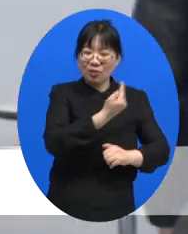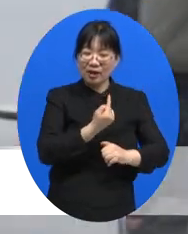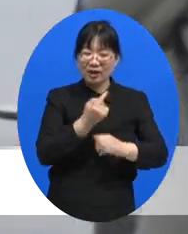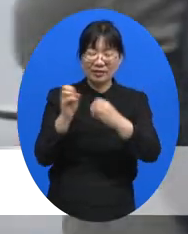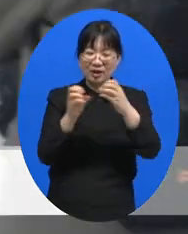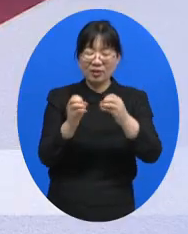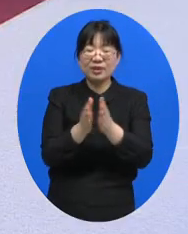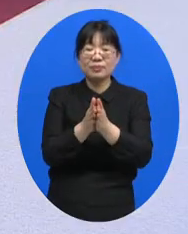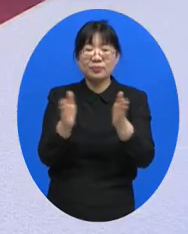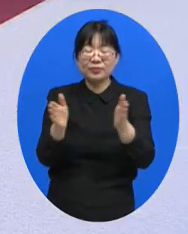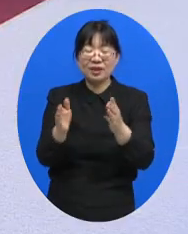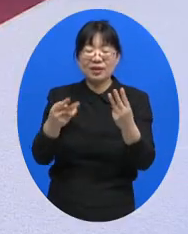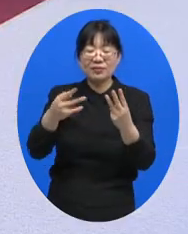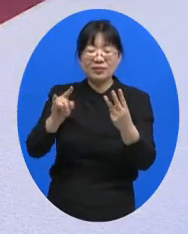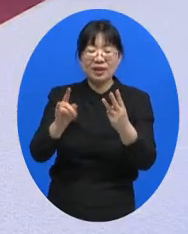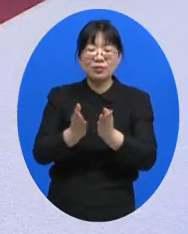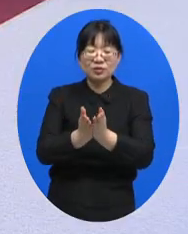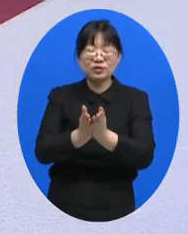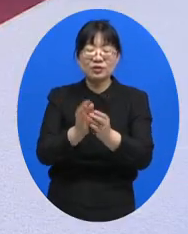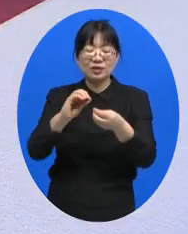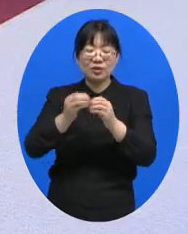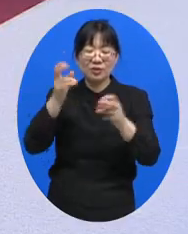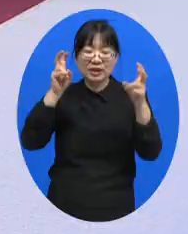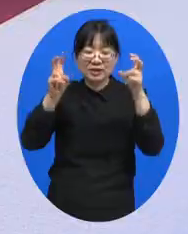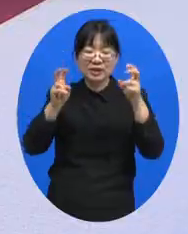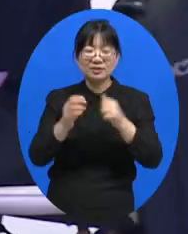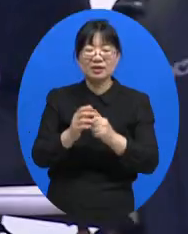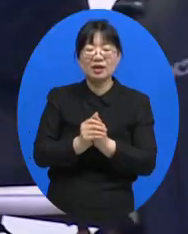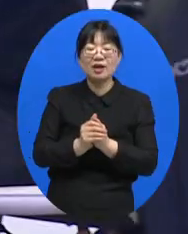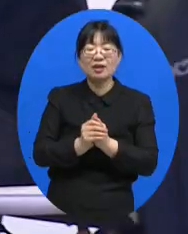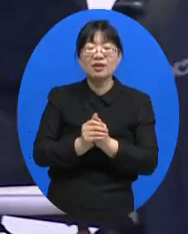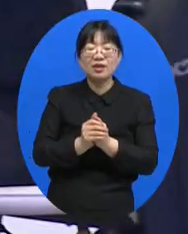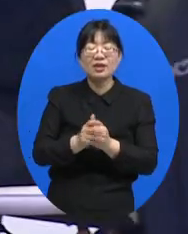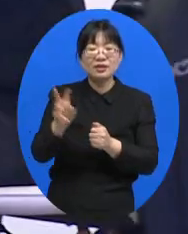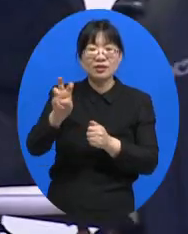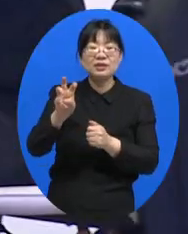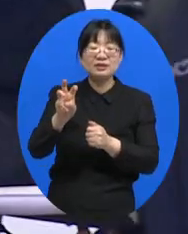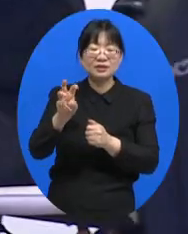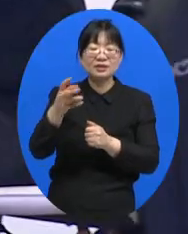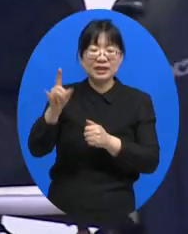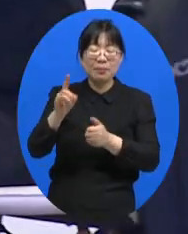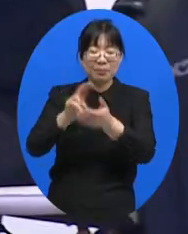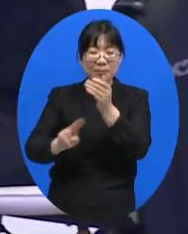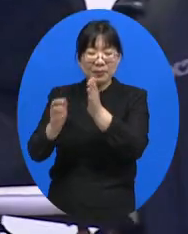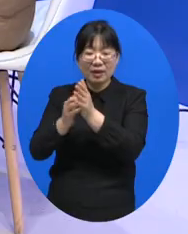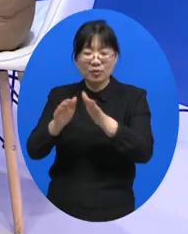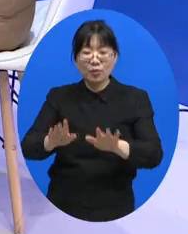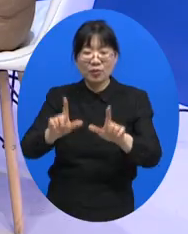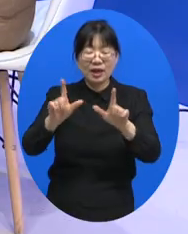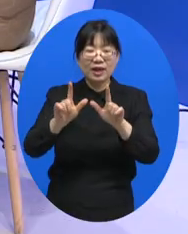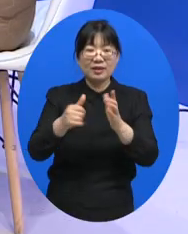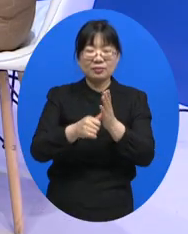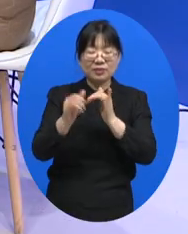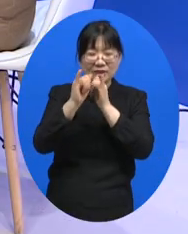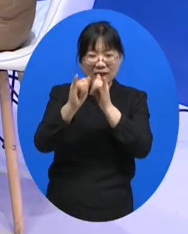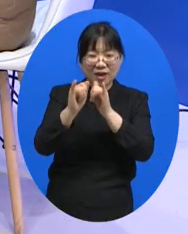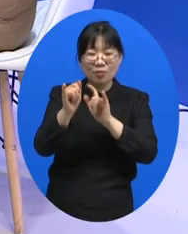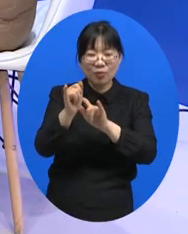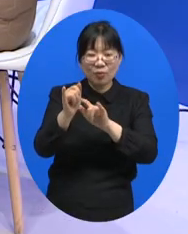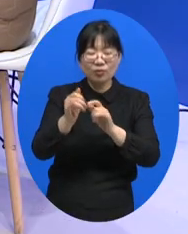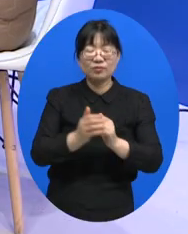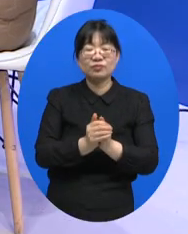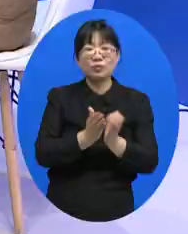재개됐습니다. 경기도 3대 보트 제조사는 현장에서 총 30대의 피싱보트를 판매했고 올해 제품상을 수상한 기업의